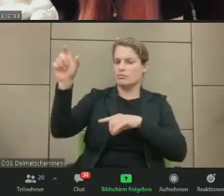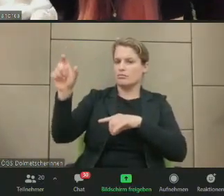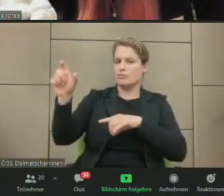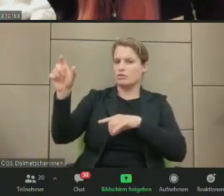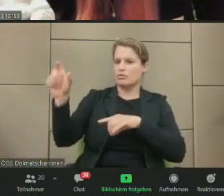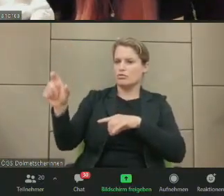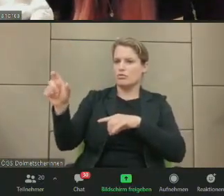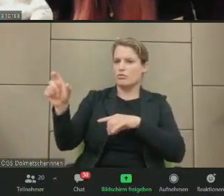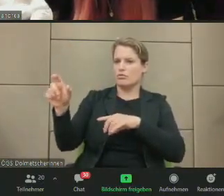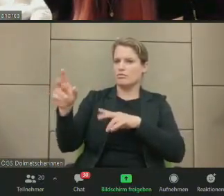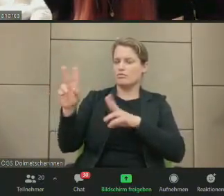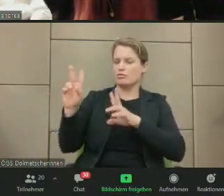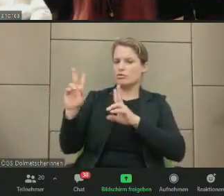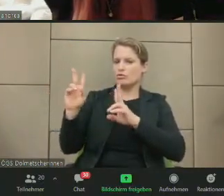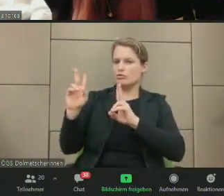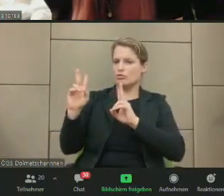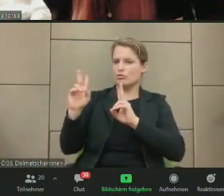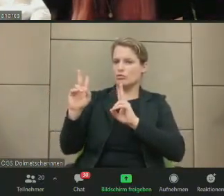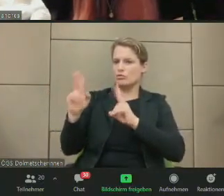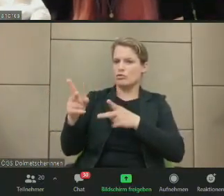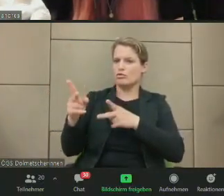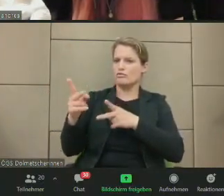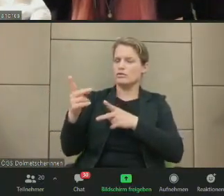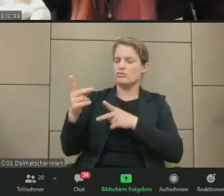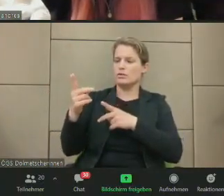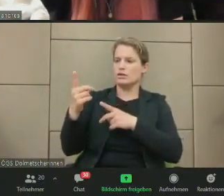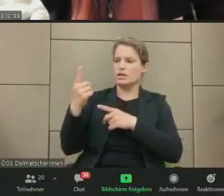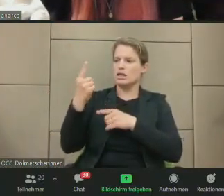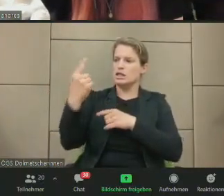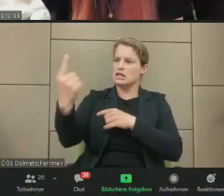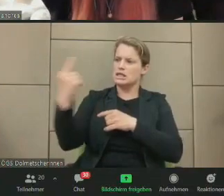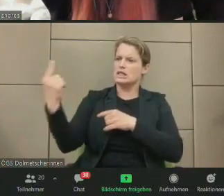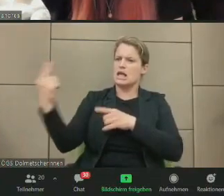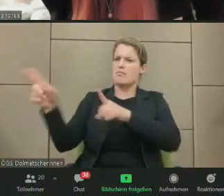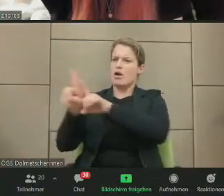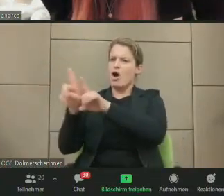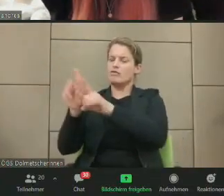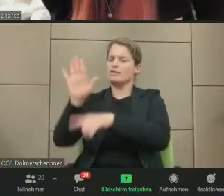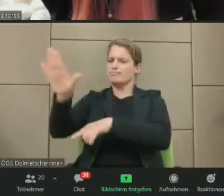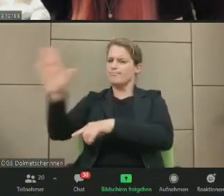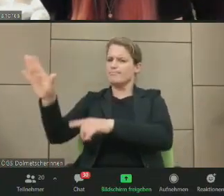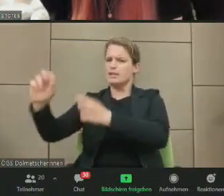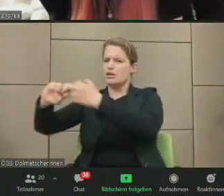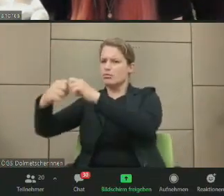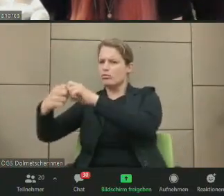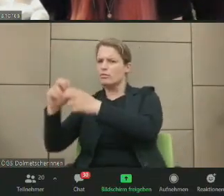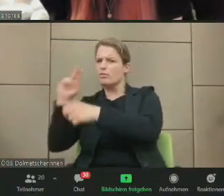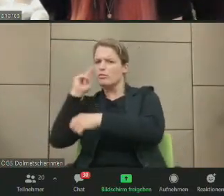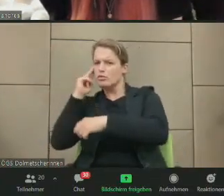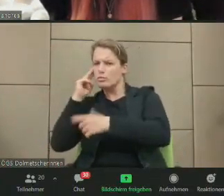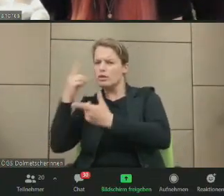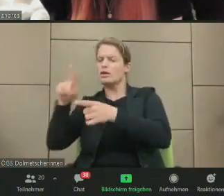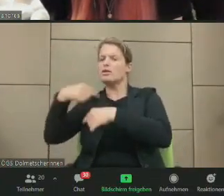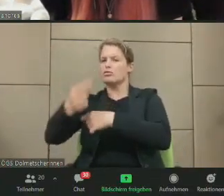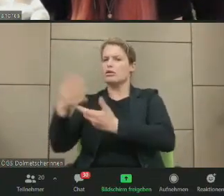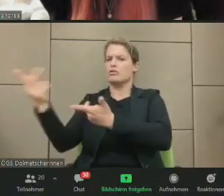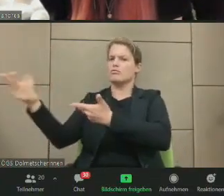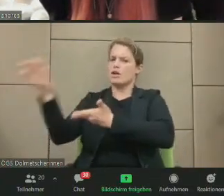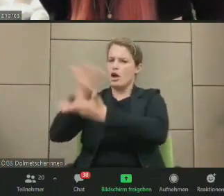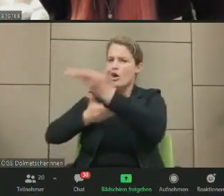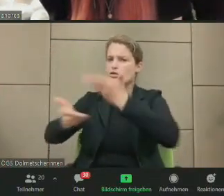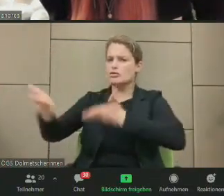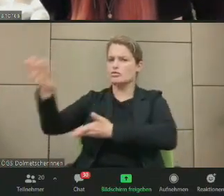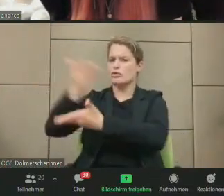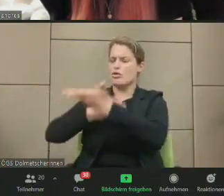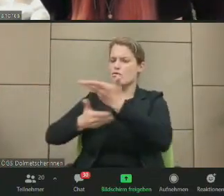sich selber über die eigenen Probleme auszutauschen. Also da muss man